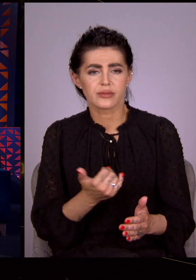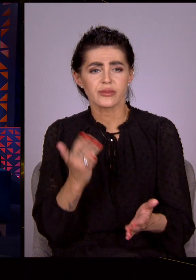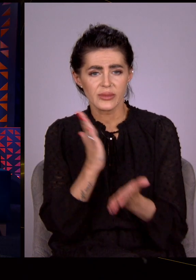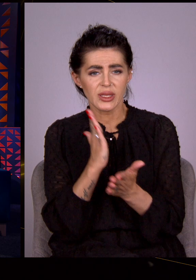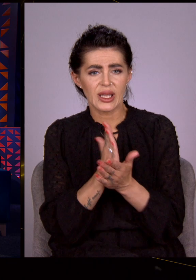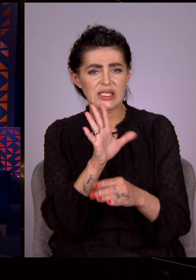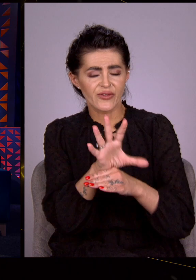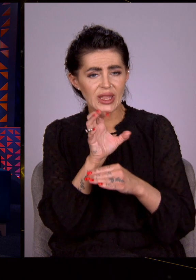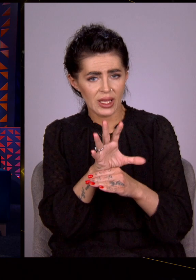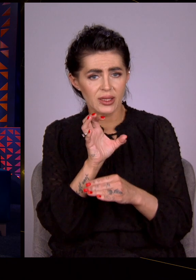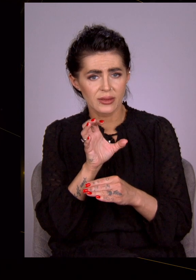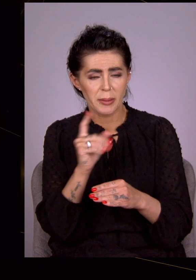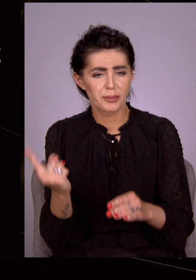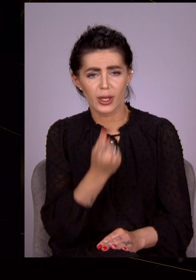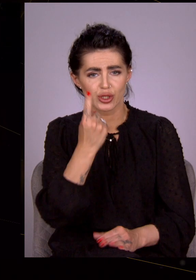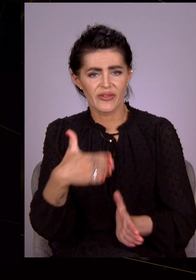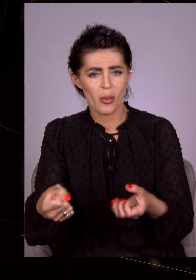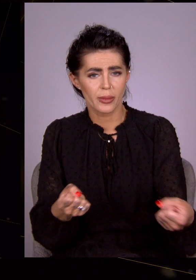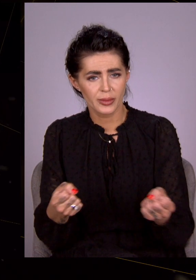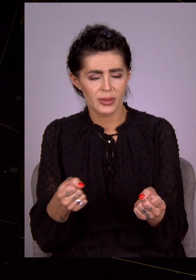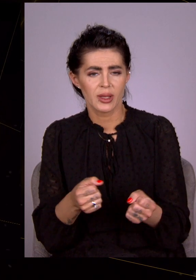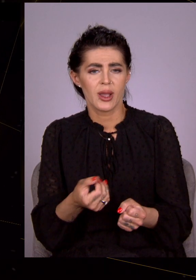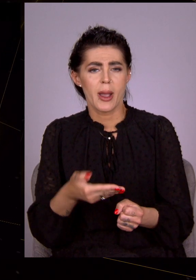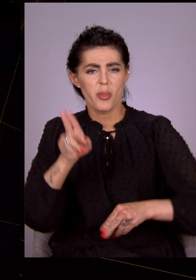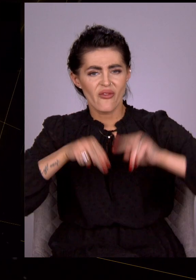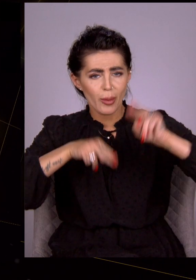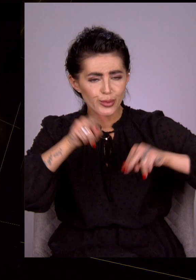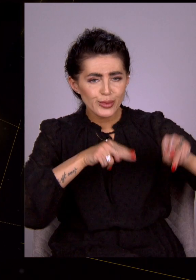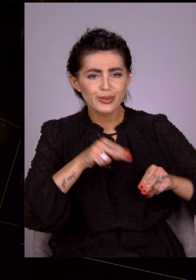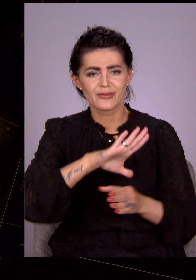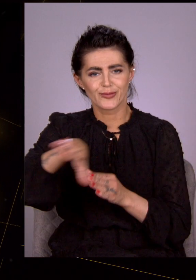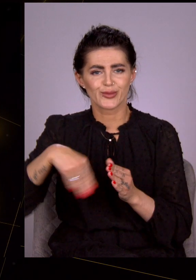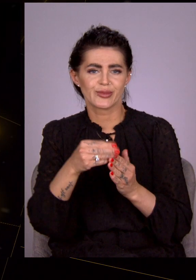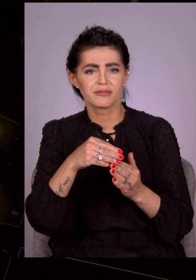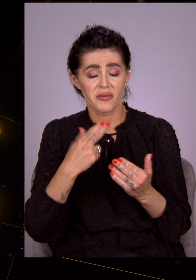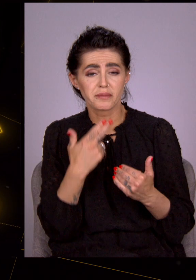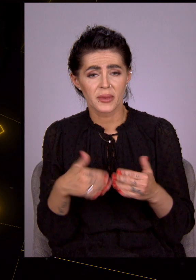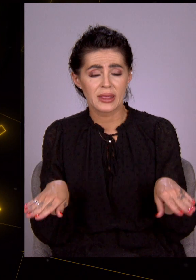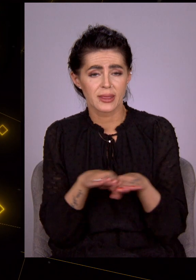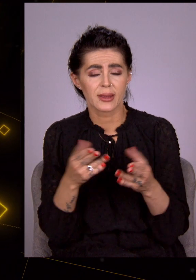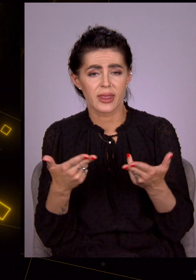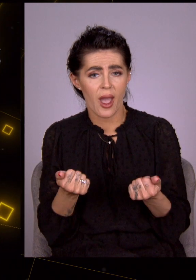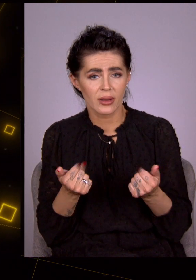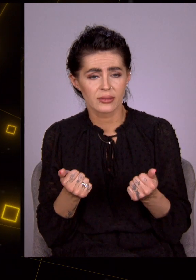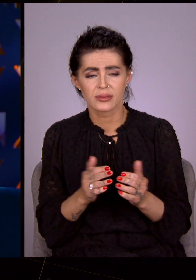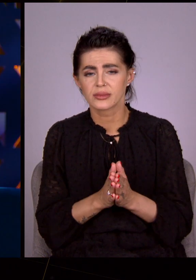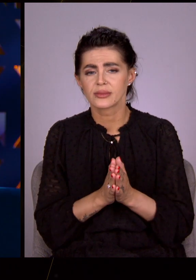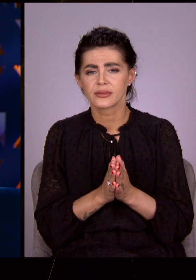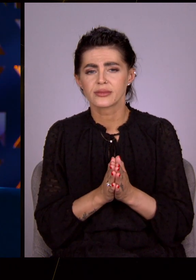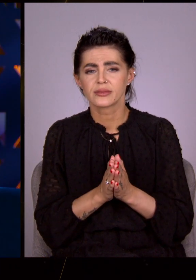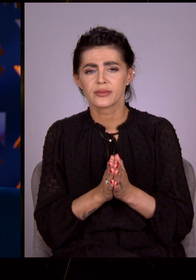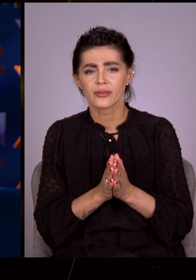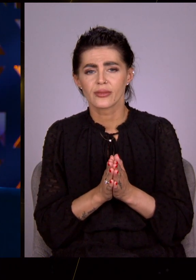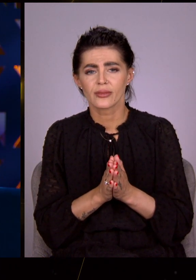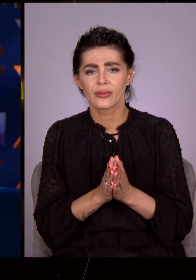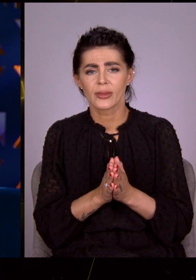автомобіля. Це ще й пофарбувала вона вам його? Так, звичайно. І за тим сердечком вона вам його відправила? Це вже